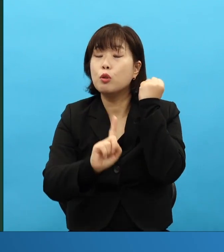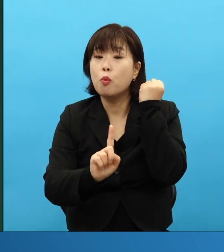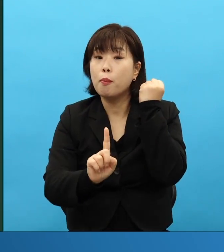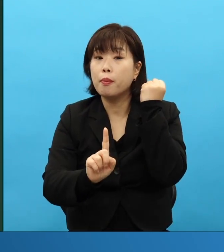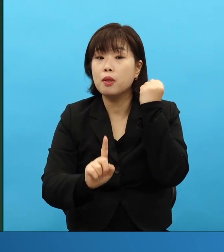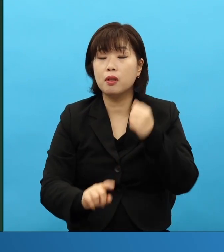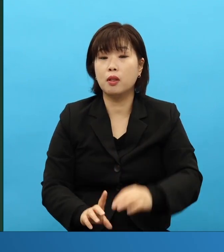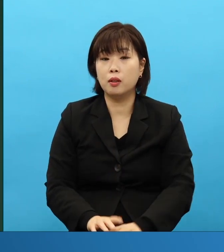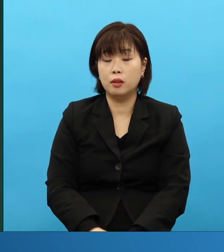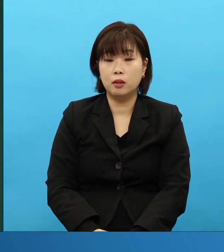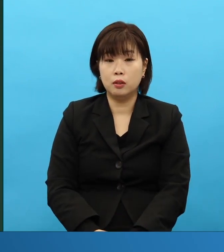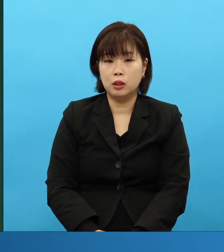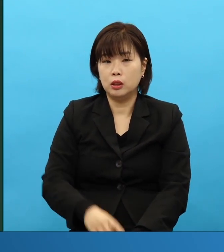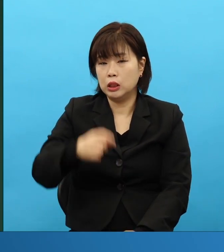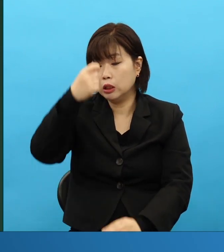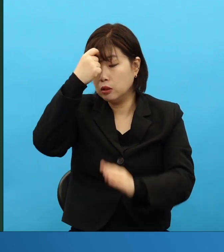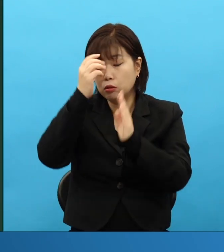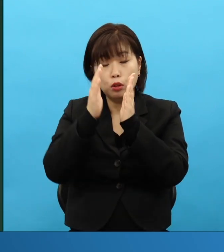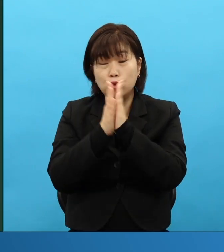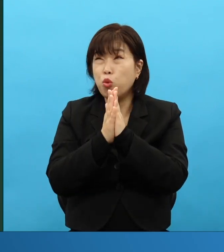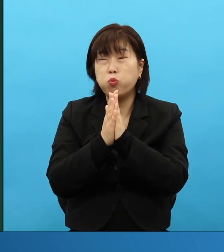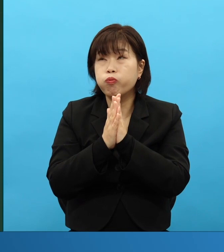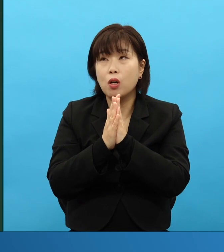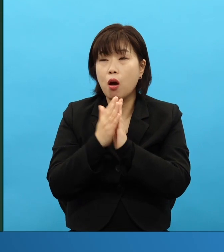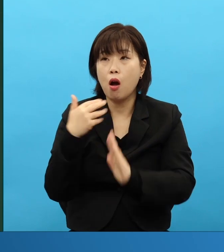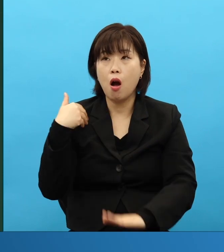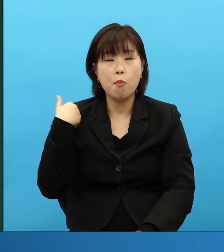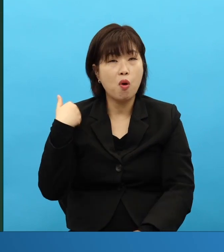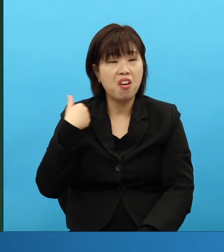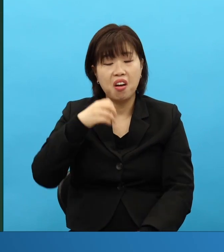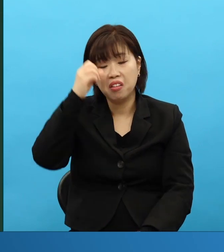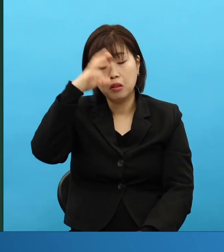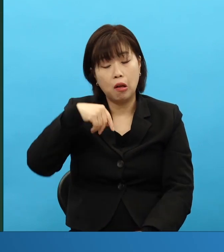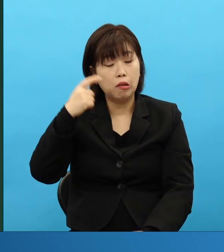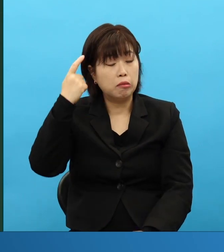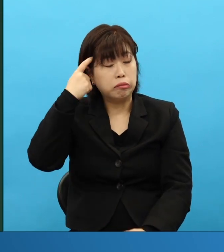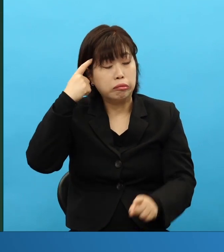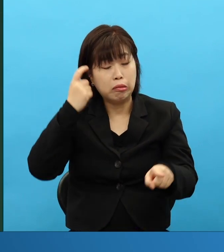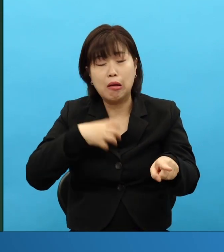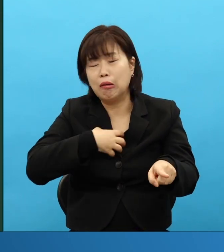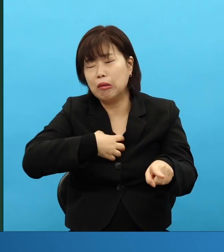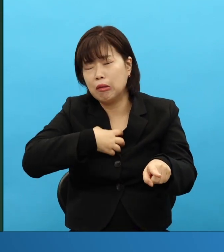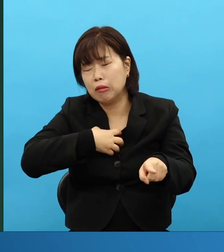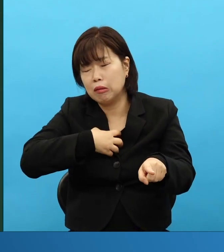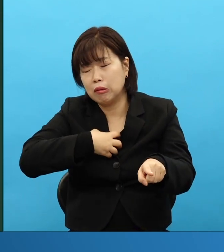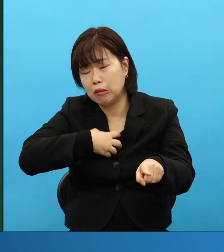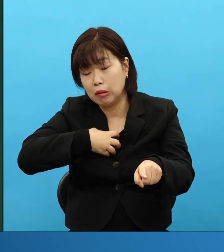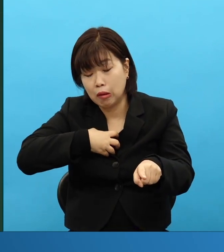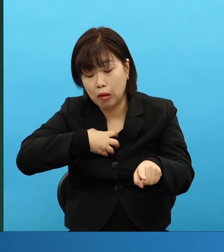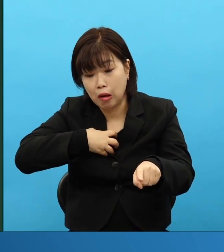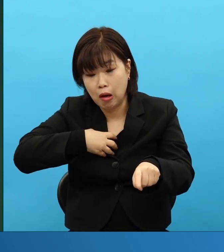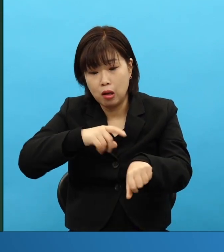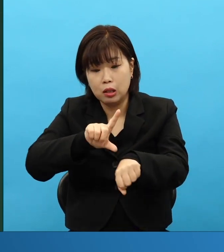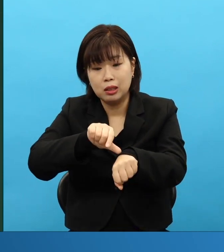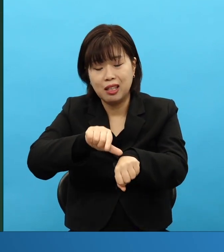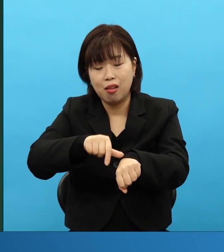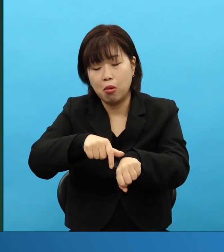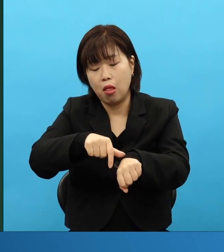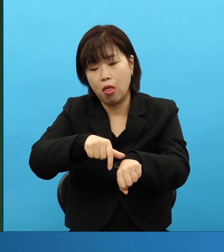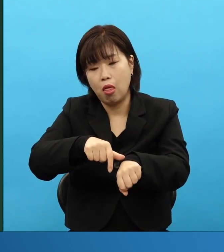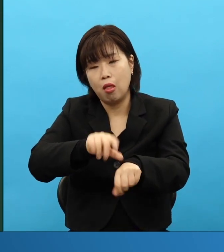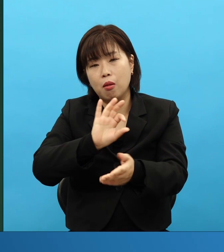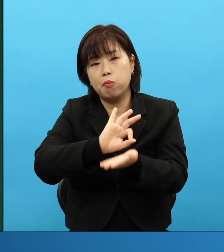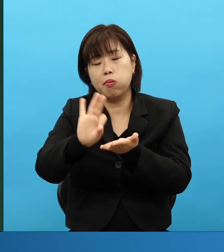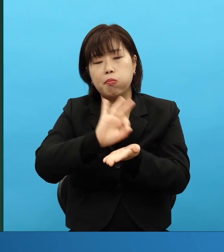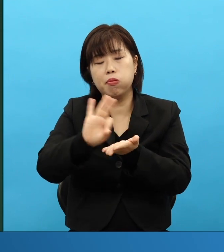in your studies or not 그렇게 doing well in your 기도를 studies? 모르니까 쓸데없는데 걱정을 하고 쓸데없는데 시간을 보내는 But 거예요. because people don't know what prayer is, they are uselessly wasting their time